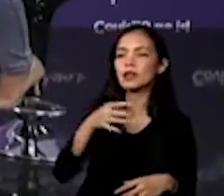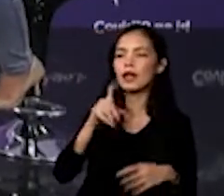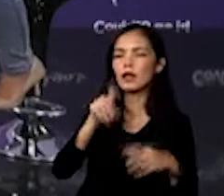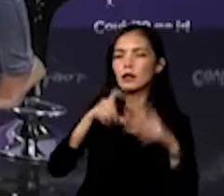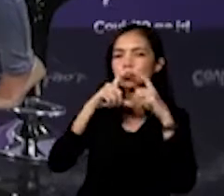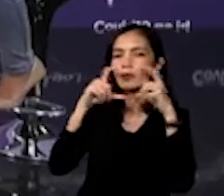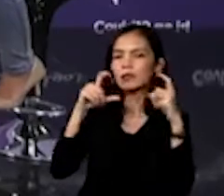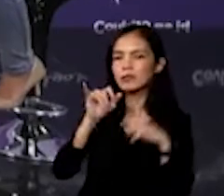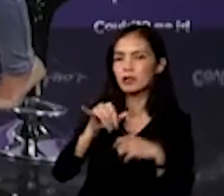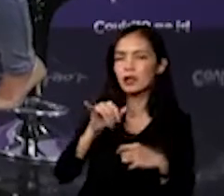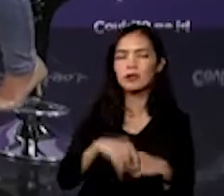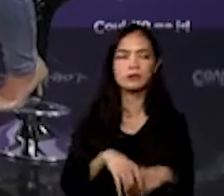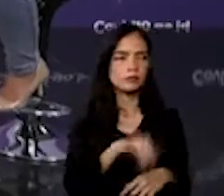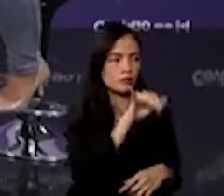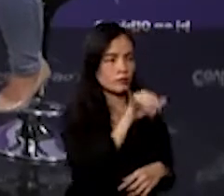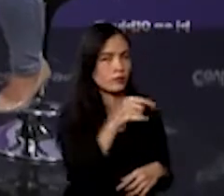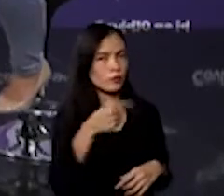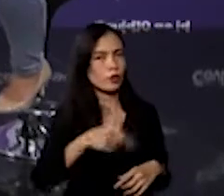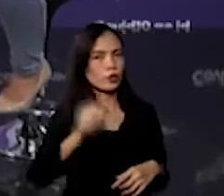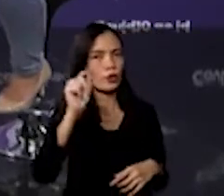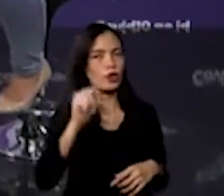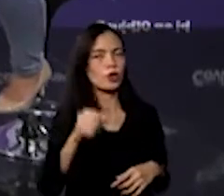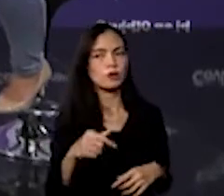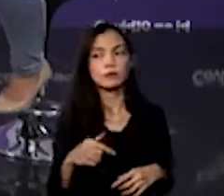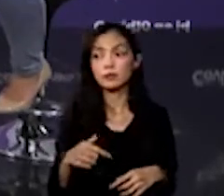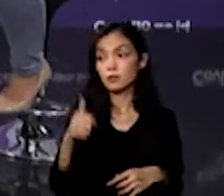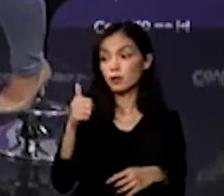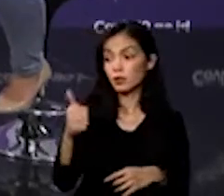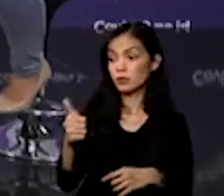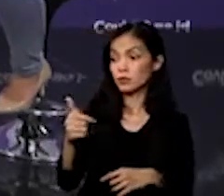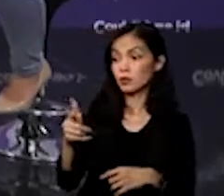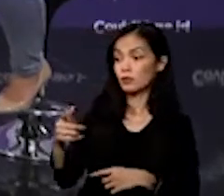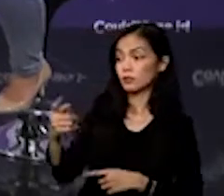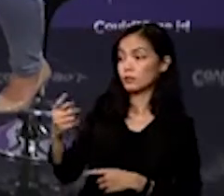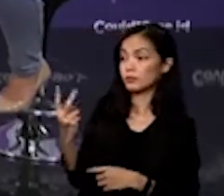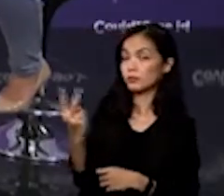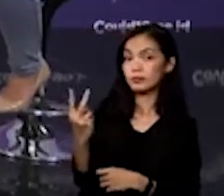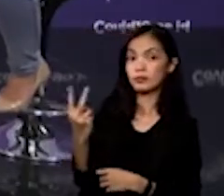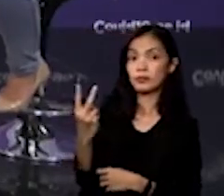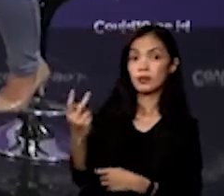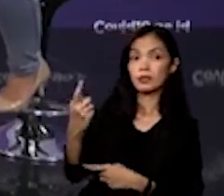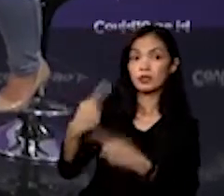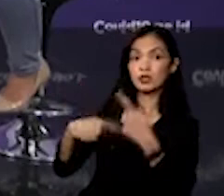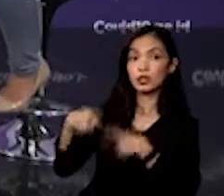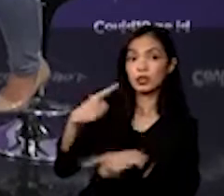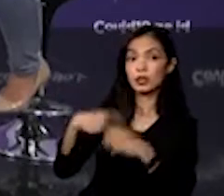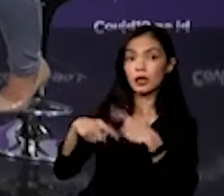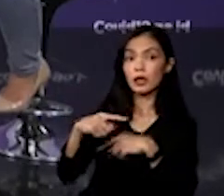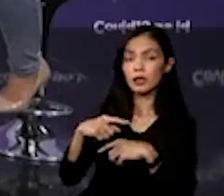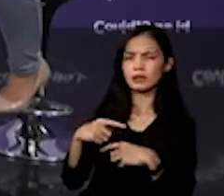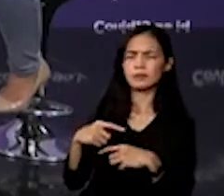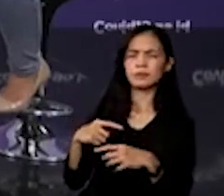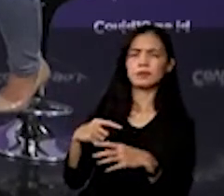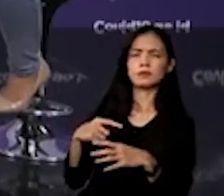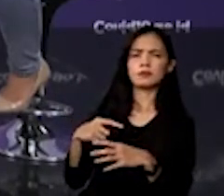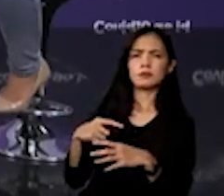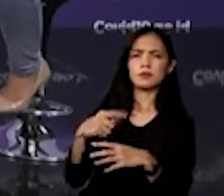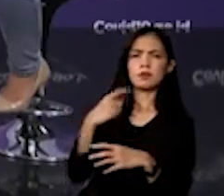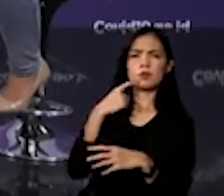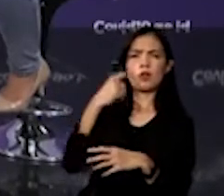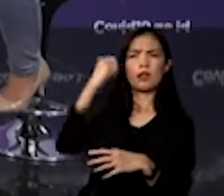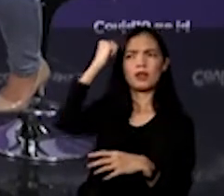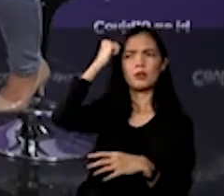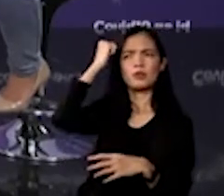ya Nah boleh enggak diceritakan nih ee yang kalian karena Ingat pesan Ibu sebenarnya berbicara soal ibu itu apa